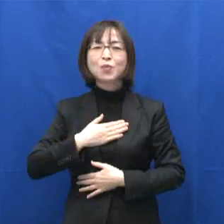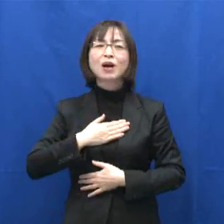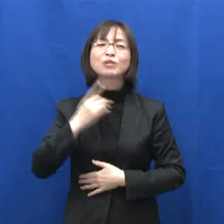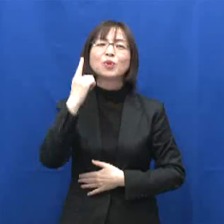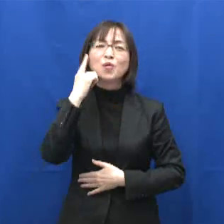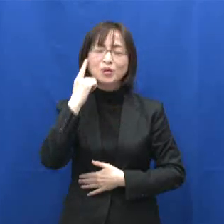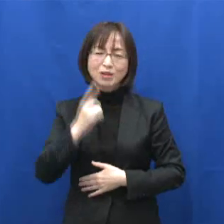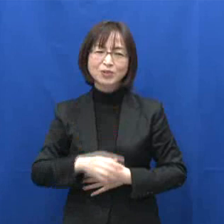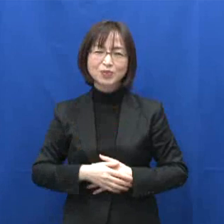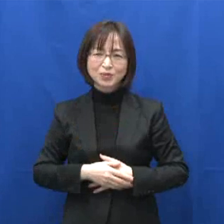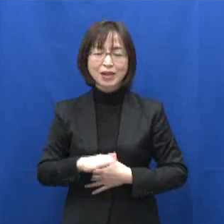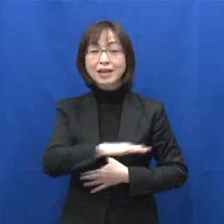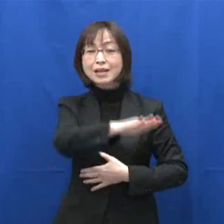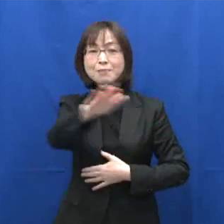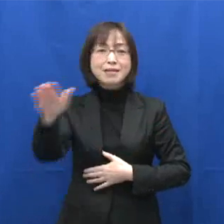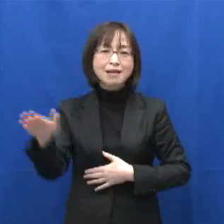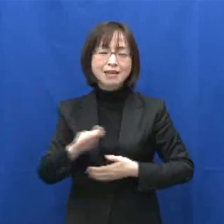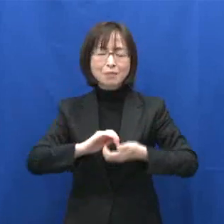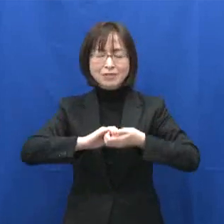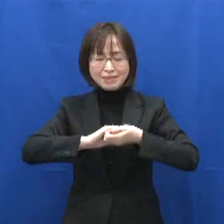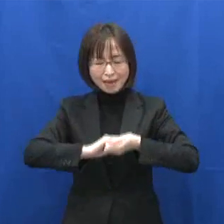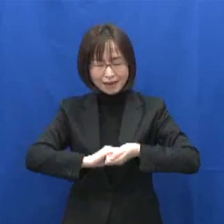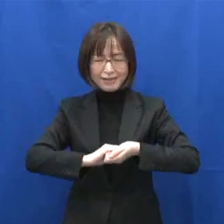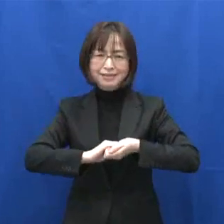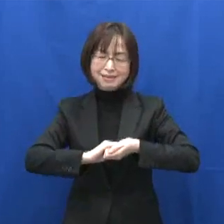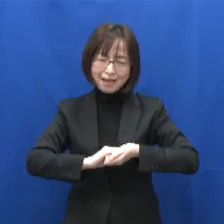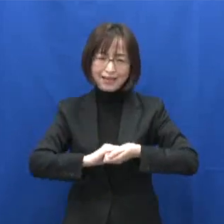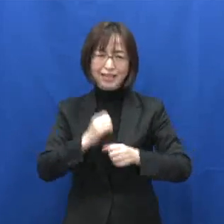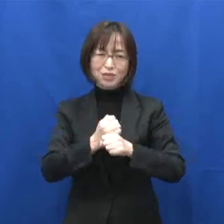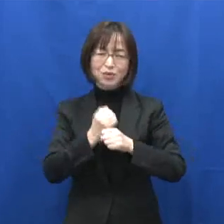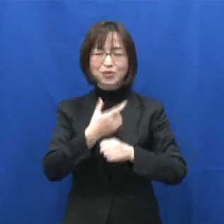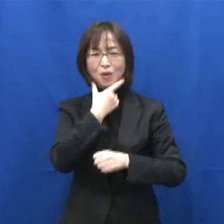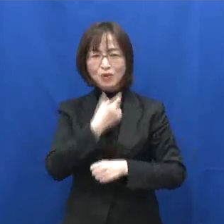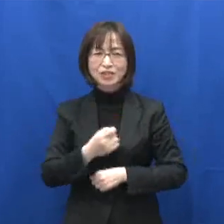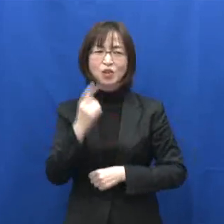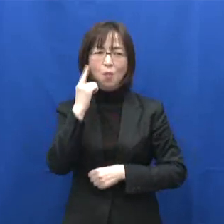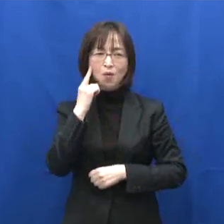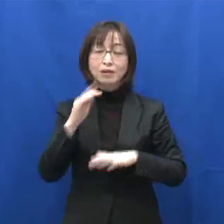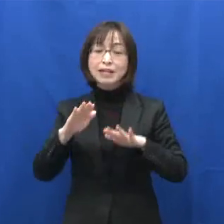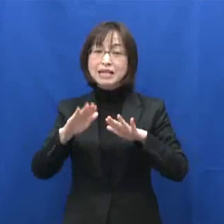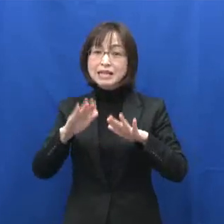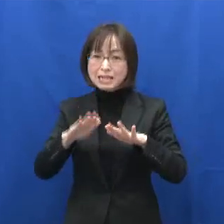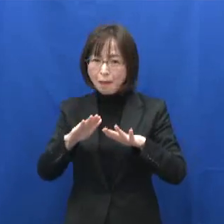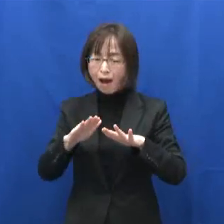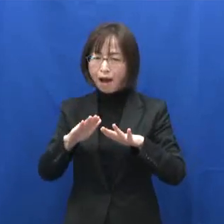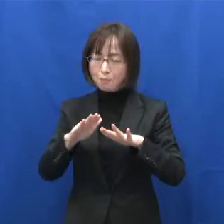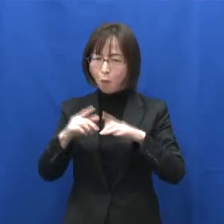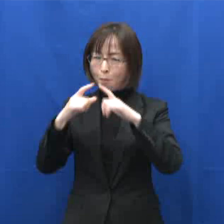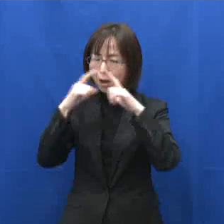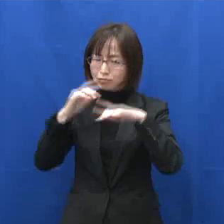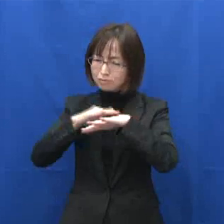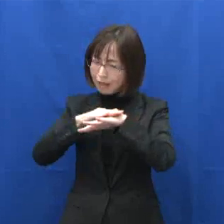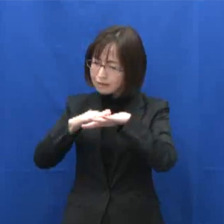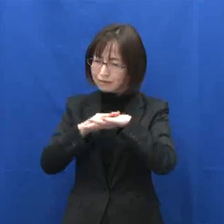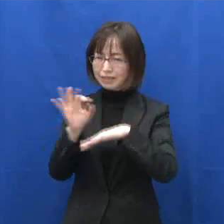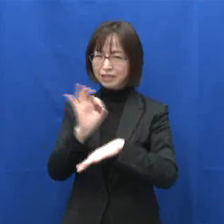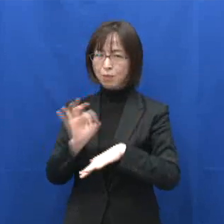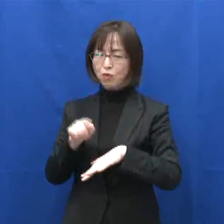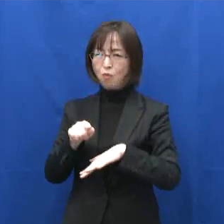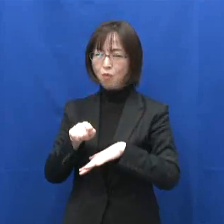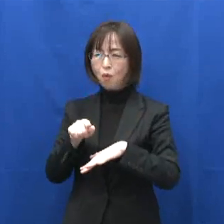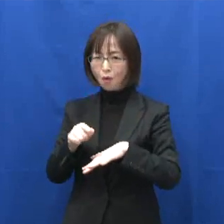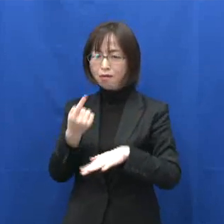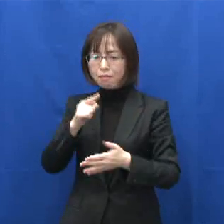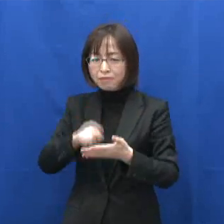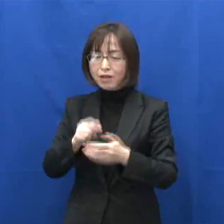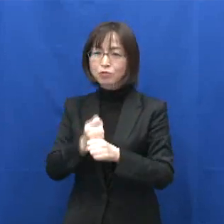の です、ね、はい、皆さんにもぜひね、 ぜひぜひ 使っていただきたいと思います。 ね、今一番マスクが希少品ですから、 はい、そうなんです。 こういうようにできればね、